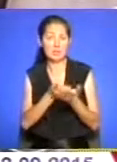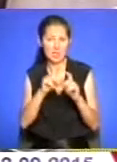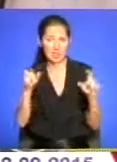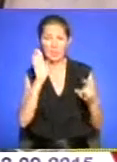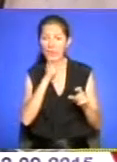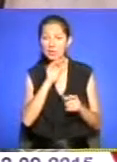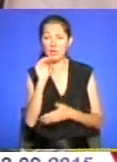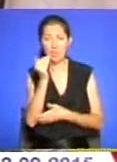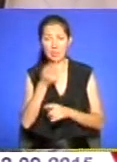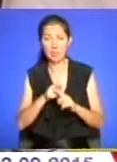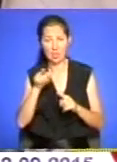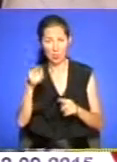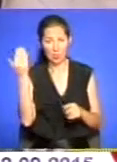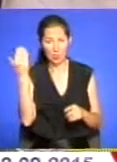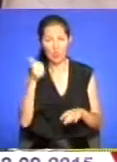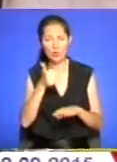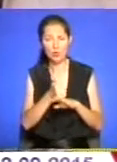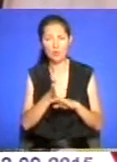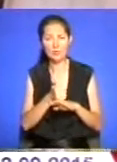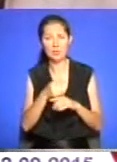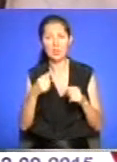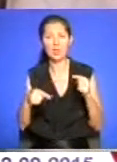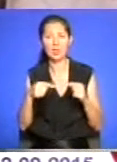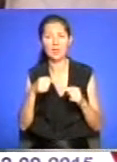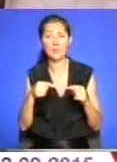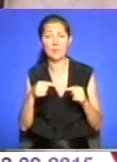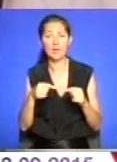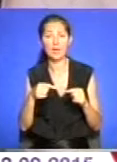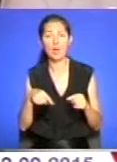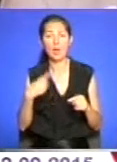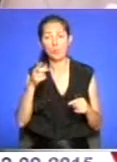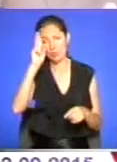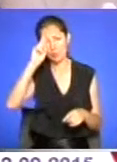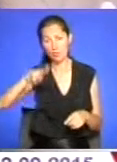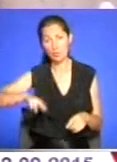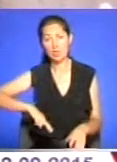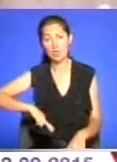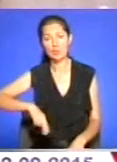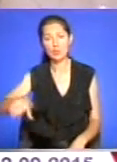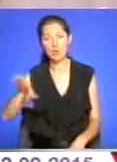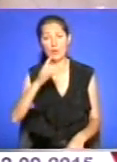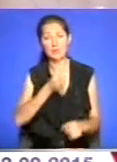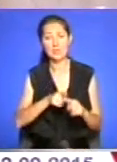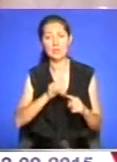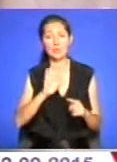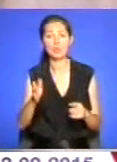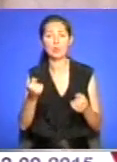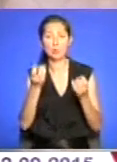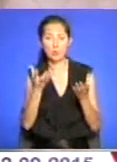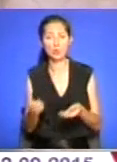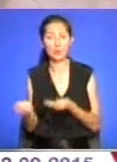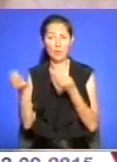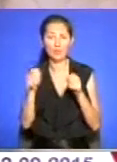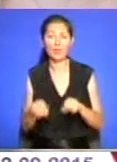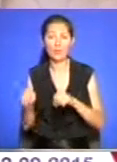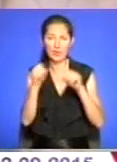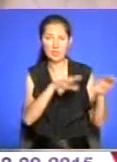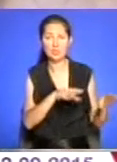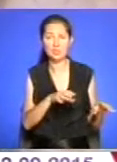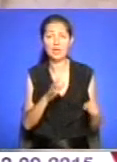тоді очолювався і коригувався обласною державною адміністрацією, все це було просто винесено,